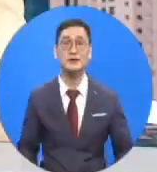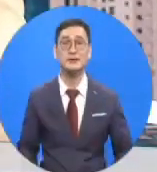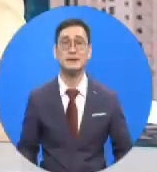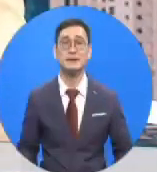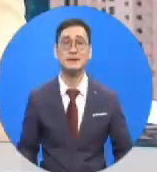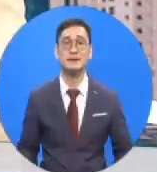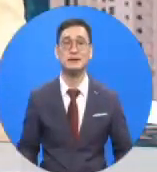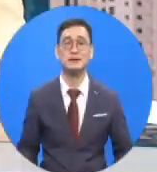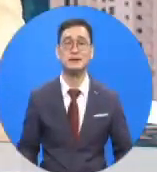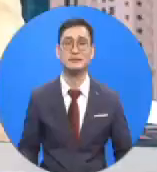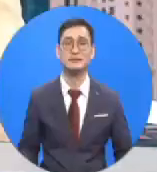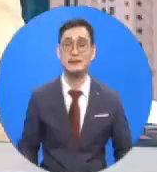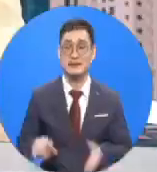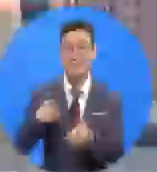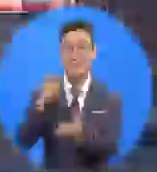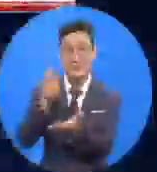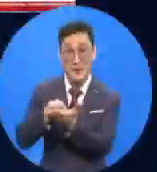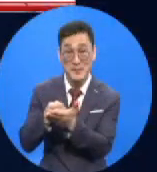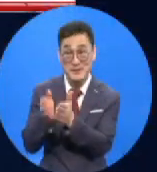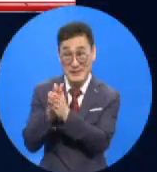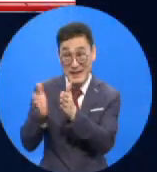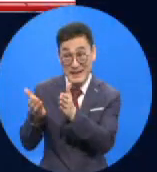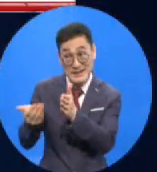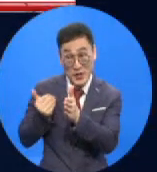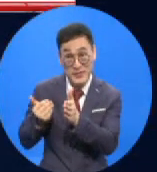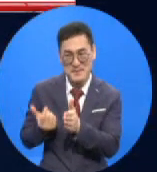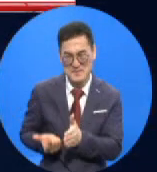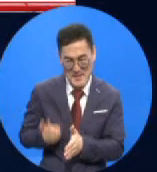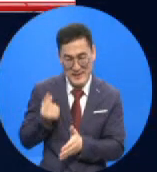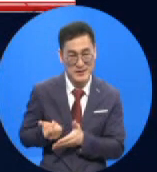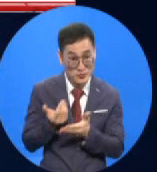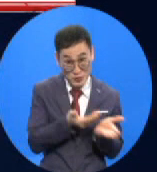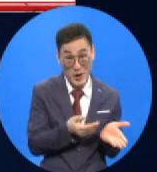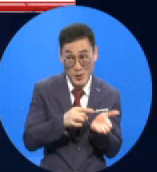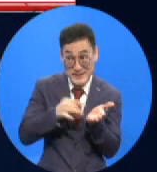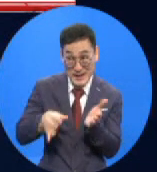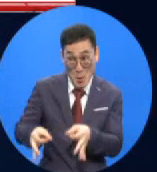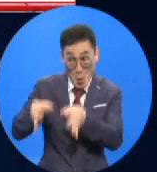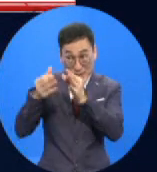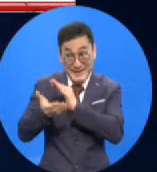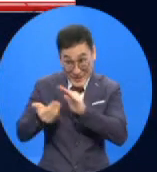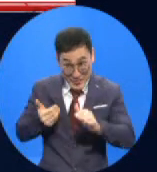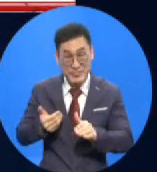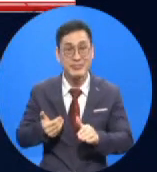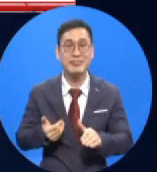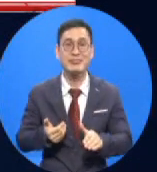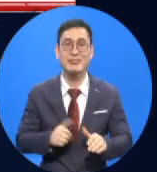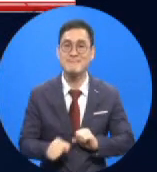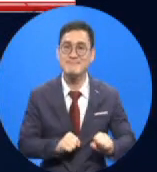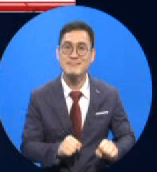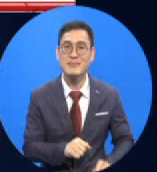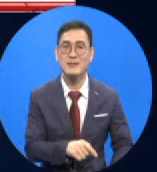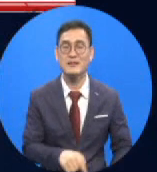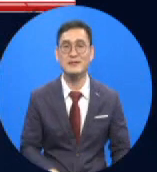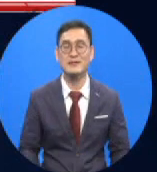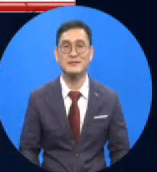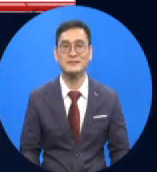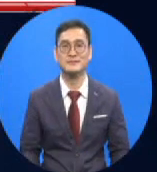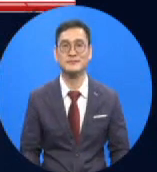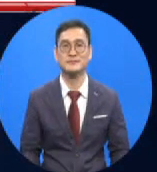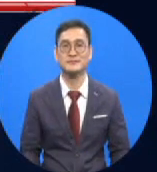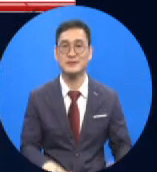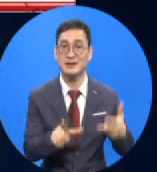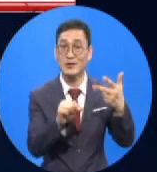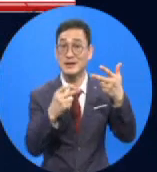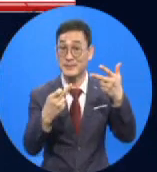폈는데 그게 시행되기 전에 지혈 해서 치어를 낮췄다 이런 얘기가 있는데 어떻게 보십니까 이제 7월 10일 부속은